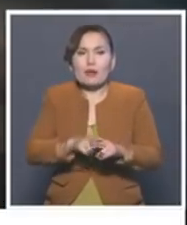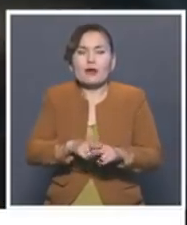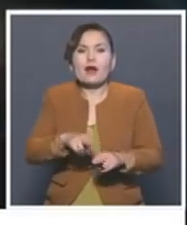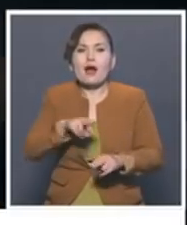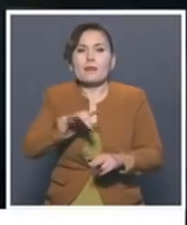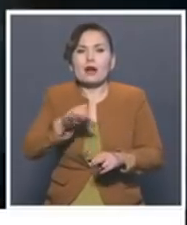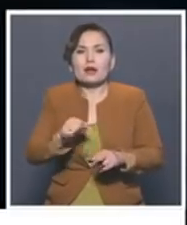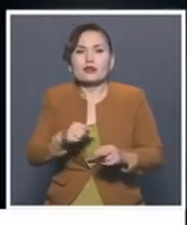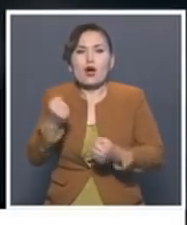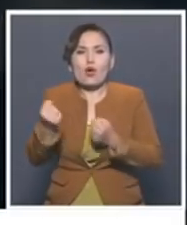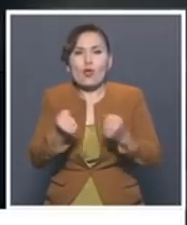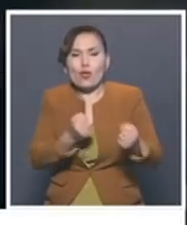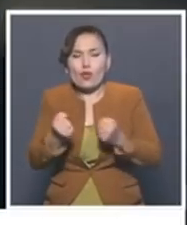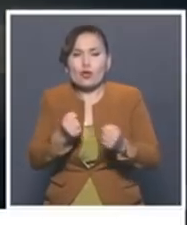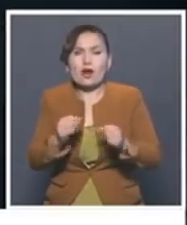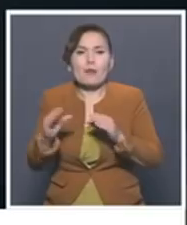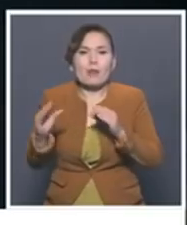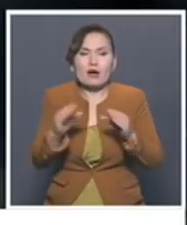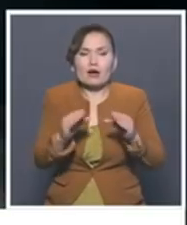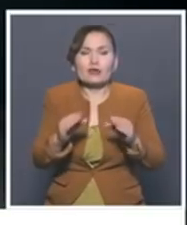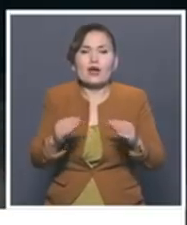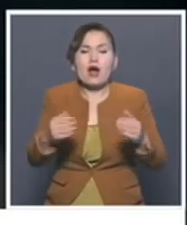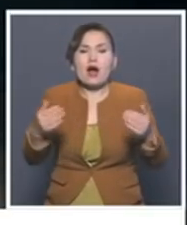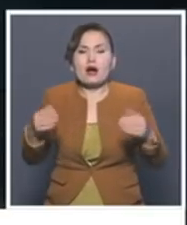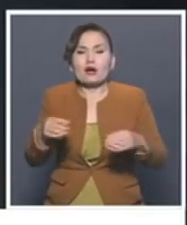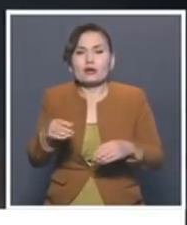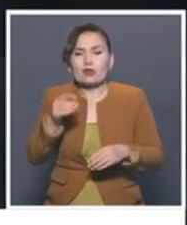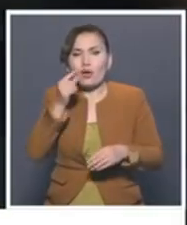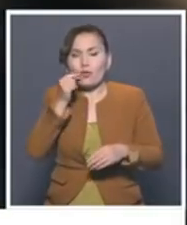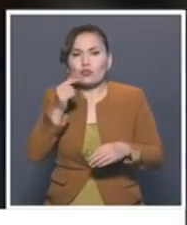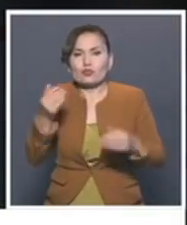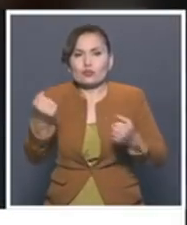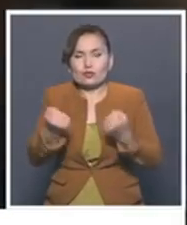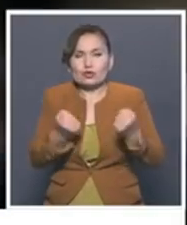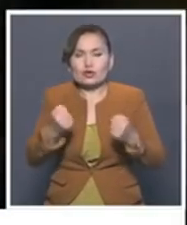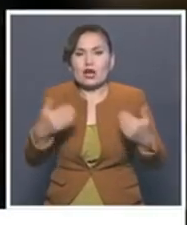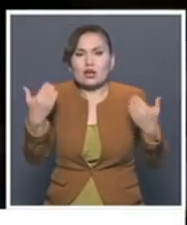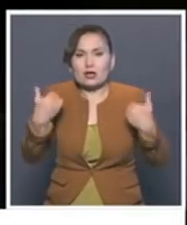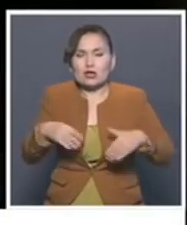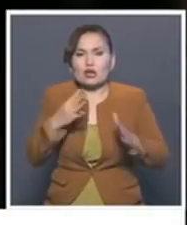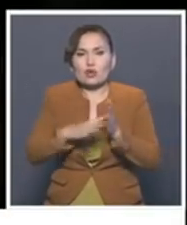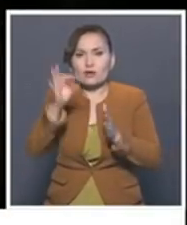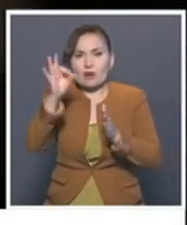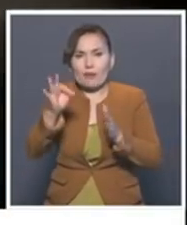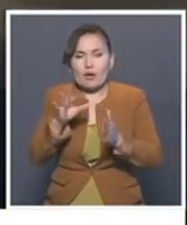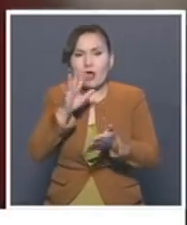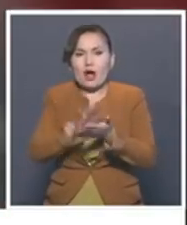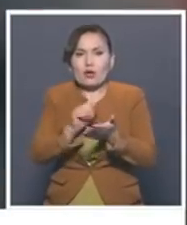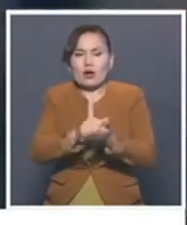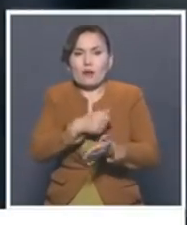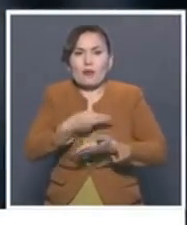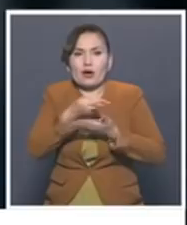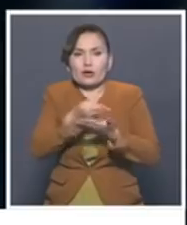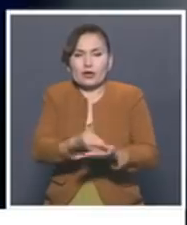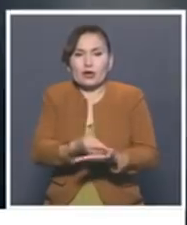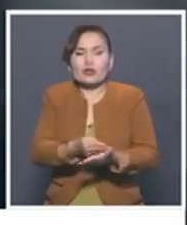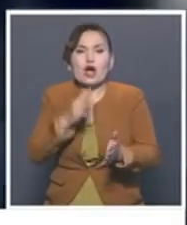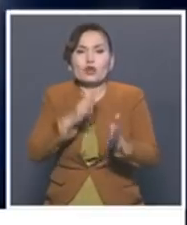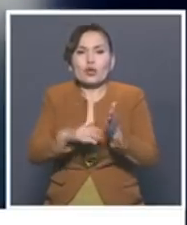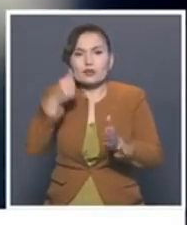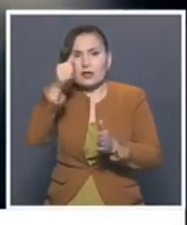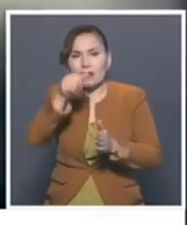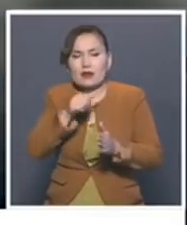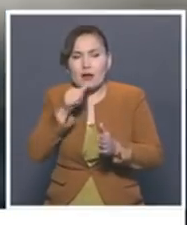Prado көлігінің жүргізушісі денесінің 90% күйік шалып, ауыр халде ауруханаға жеткізілген. Ал 1993 жылғы жанармай